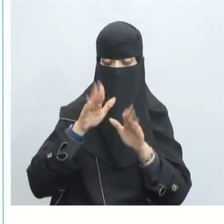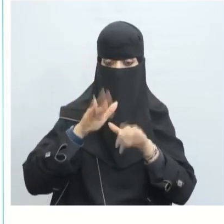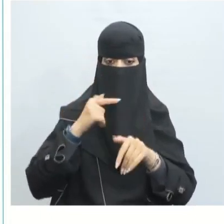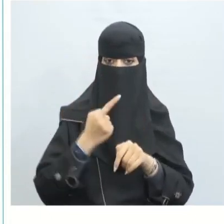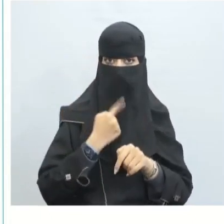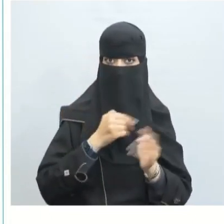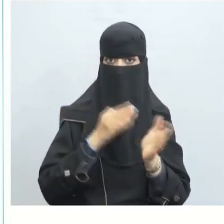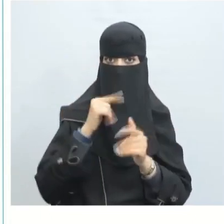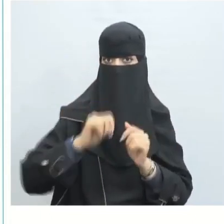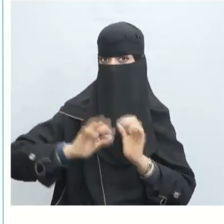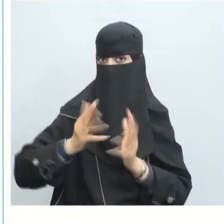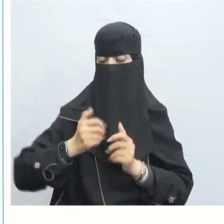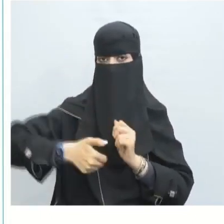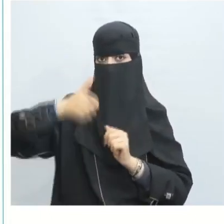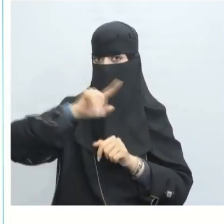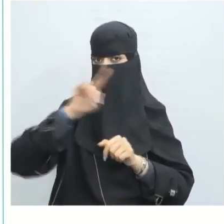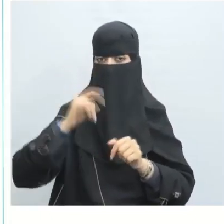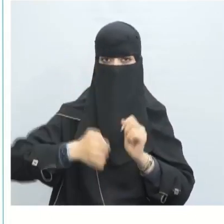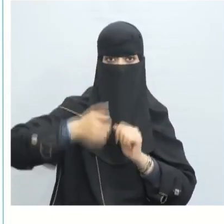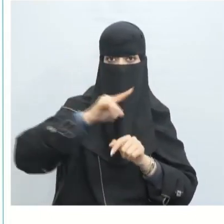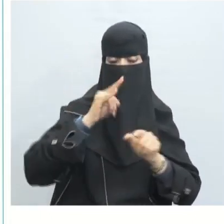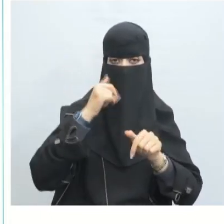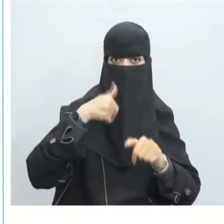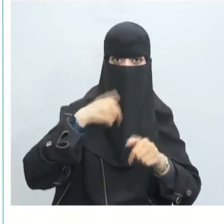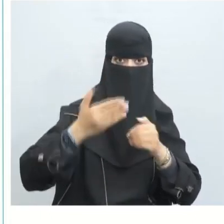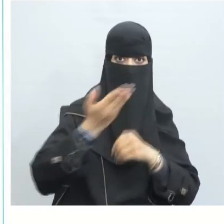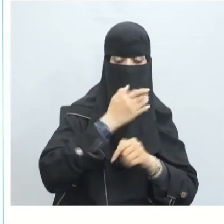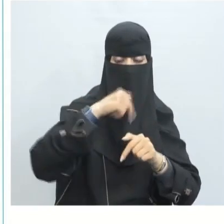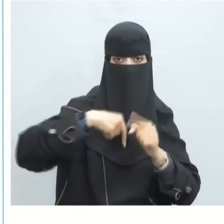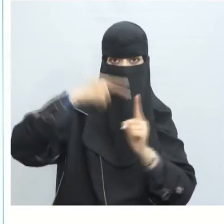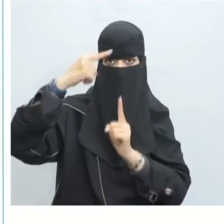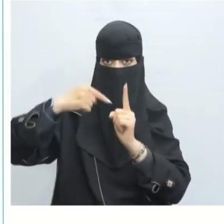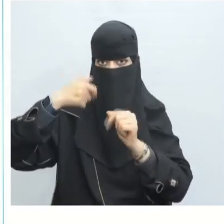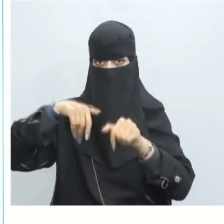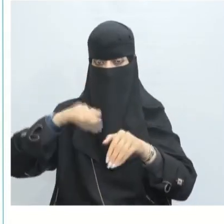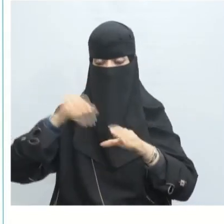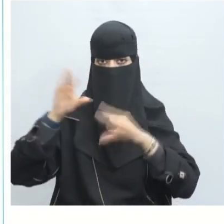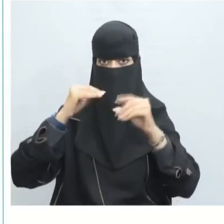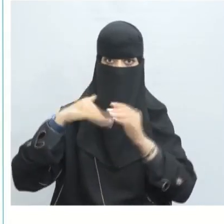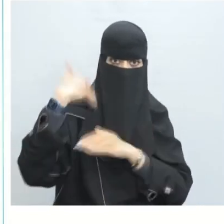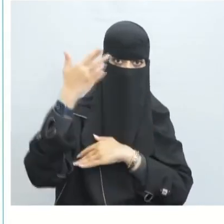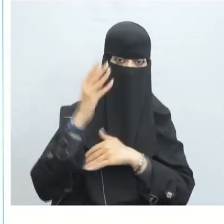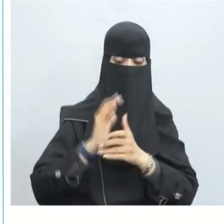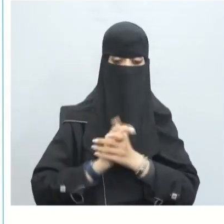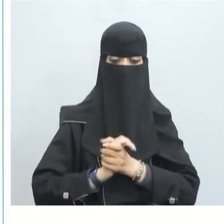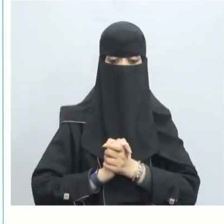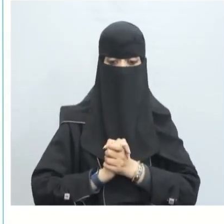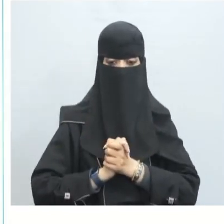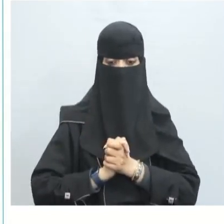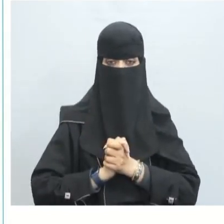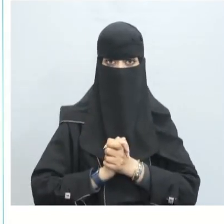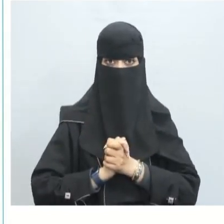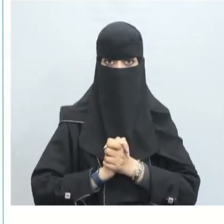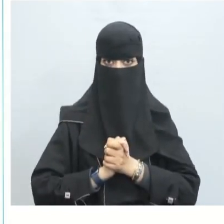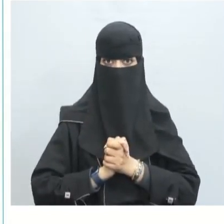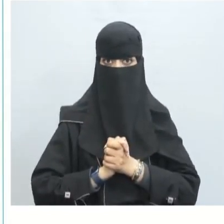رغباته ما الذي يفضلونه ما الذي لا يفضلونه وبالتالي تكون مؤثره في تقدير السوق في قادم الايام ما يتعلق